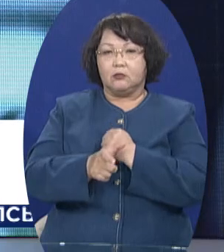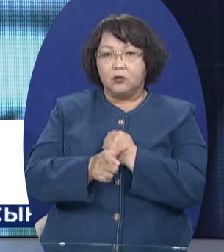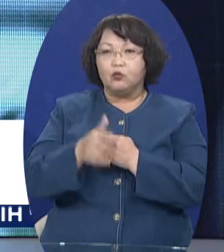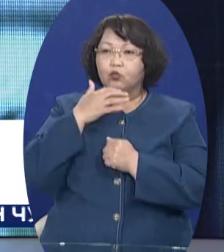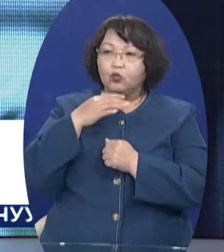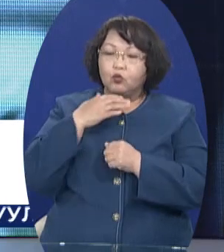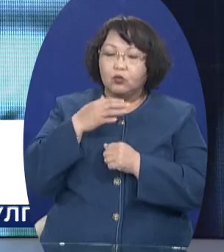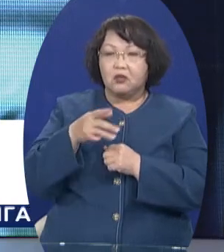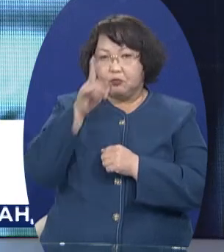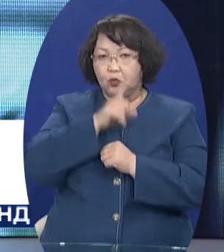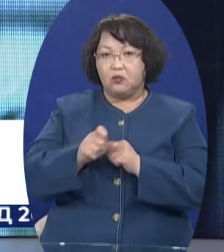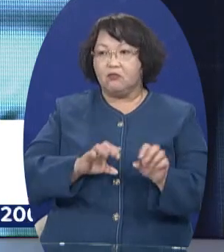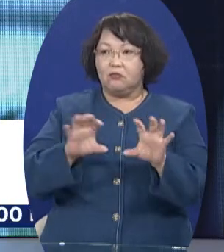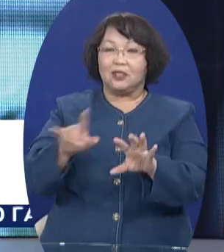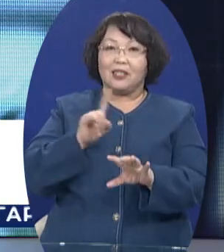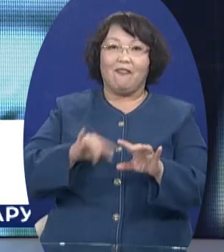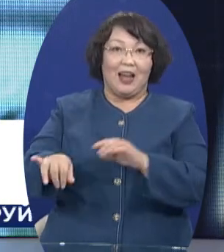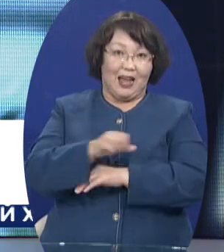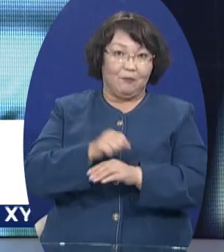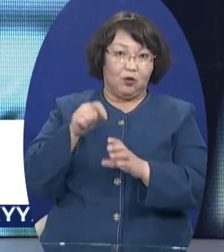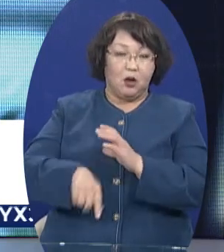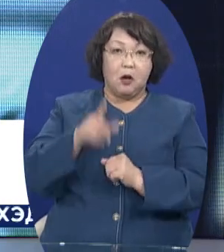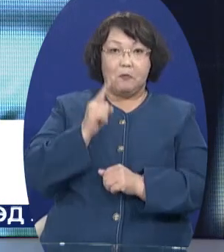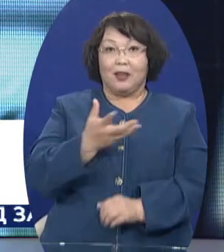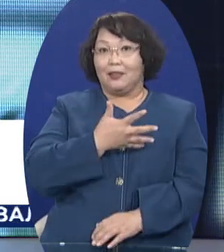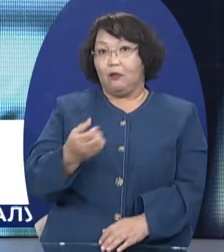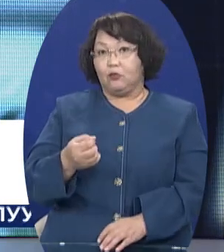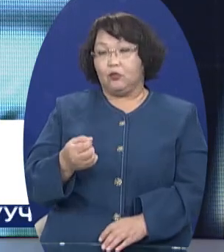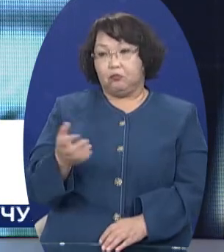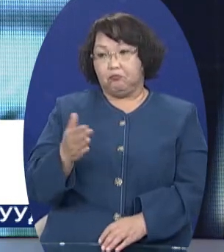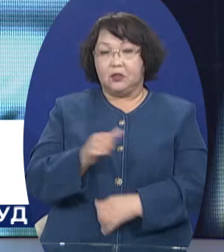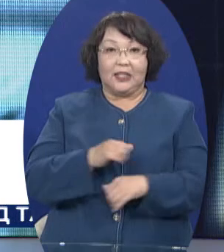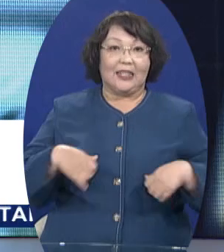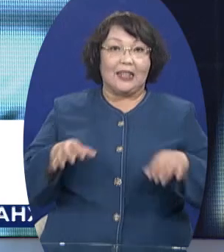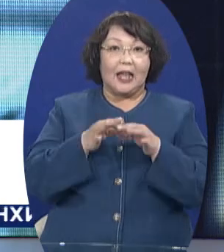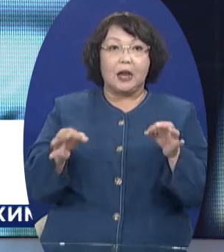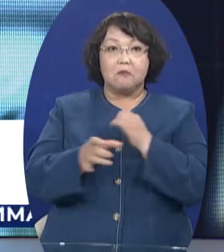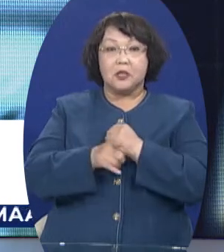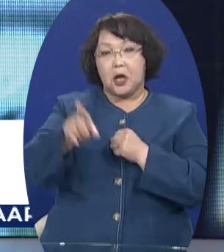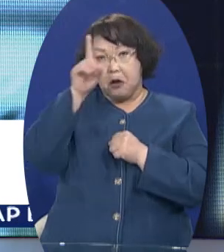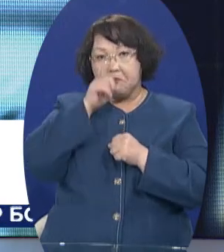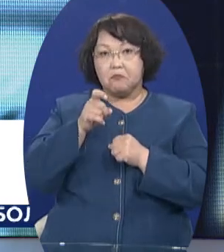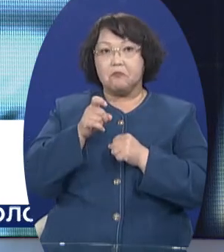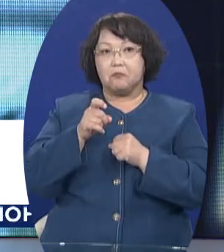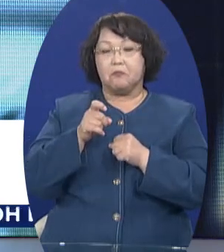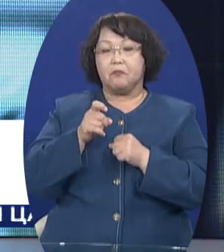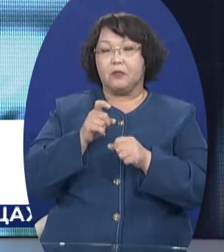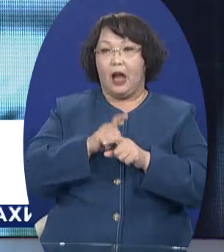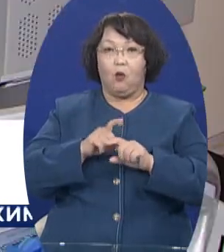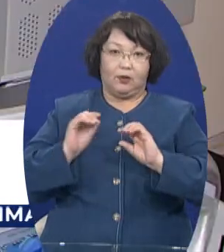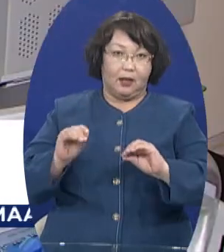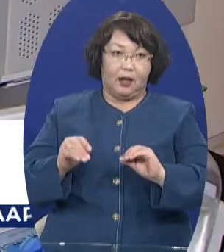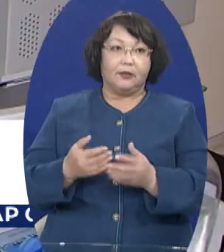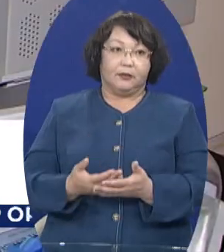энэ сарын 21-22-ны өдрүүдэд 1500 орчим иргэн нарийн мэрэгжлийн эмчийн үзлэг онцлогоонд хамрагдлаа.